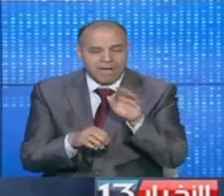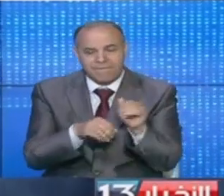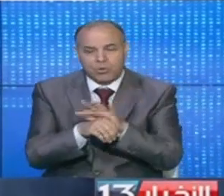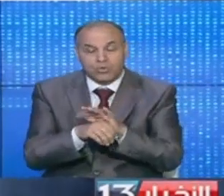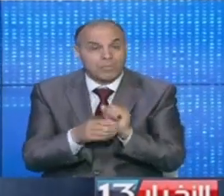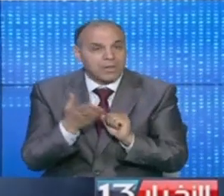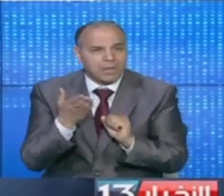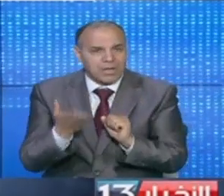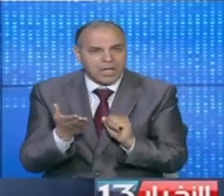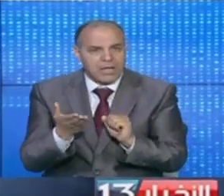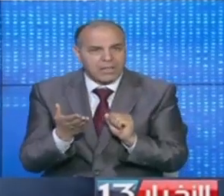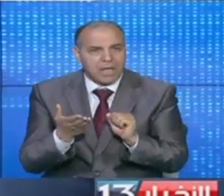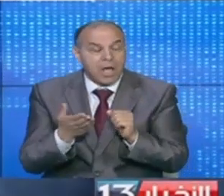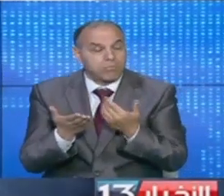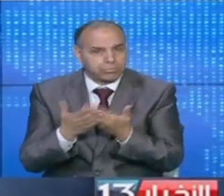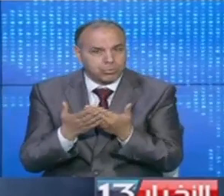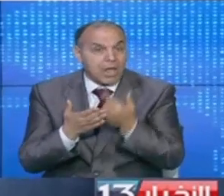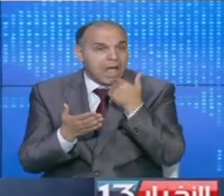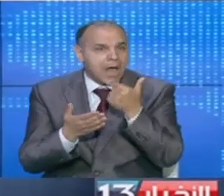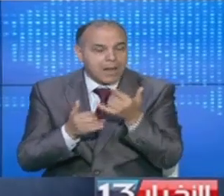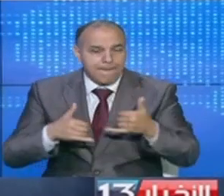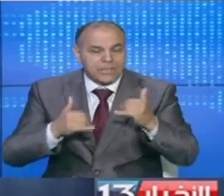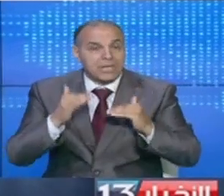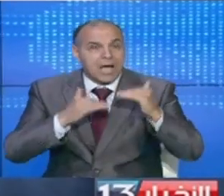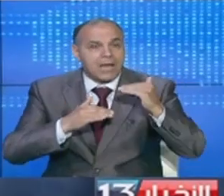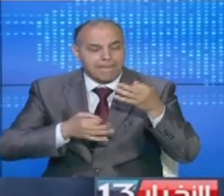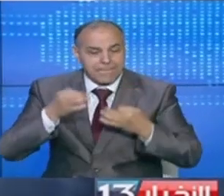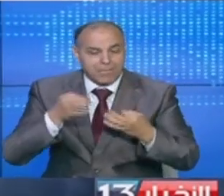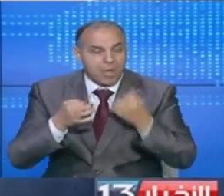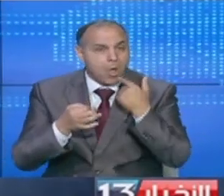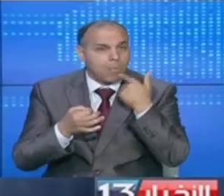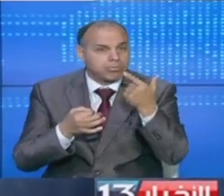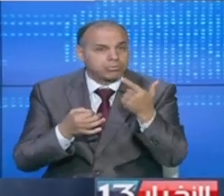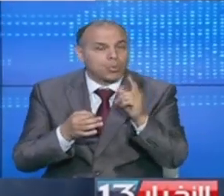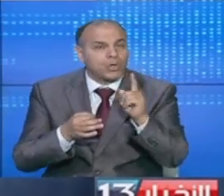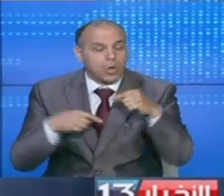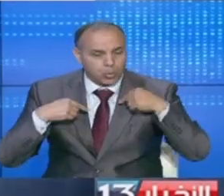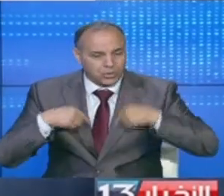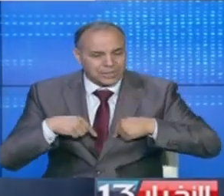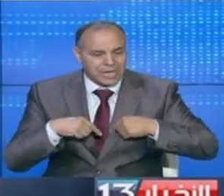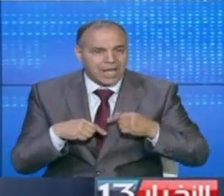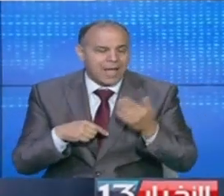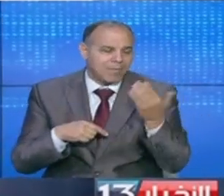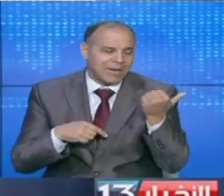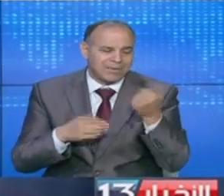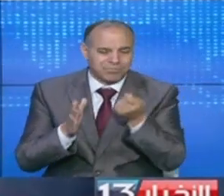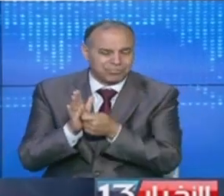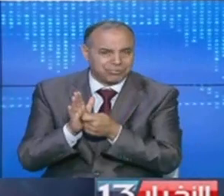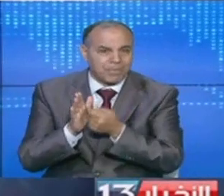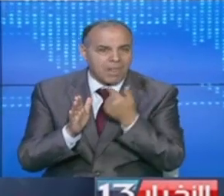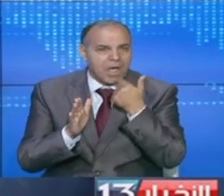كورونا تجدر الاشاره الى ان المجلس الاعلى للقضاء رفض الامر الحكومي الذي صدر مؤخرا